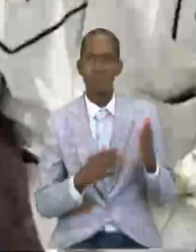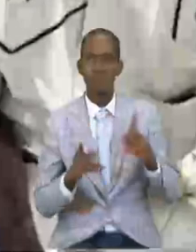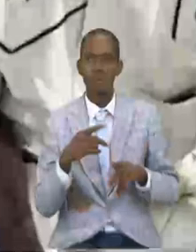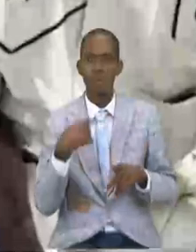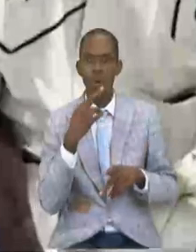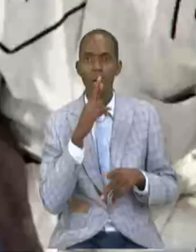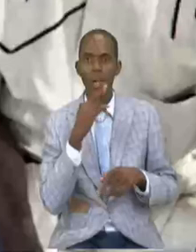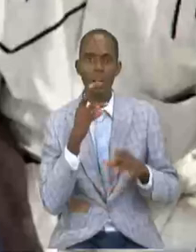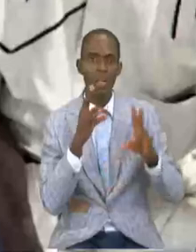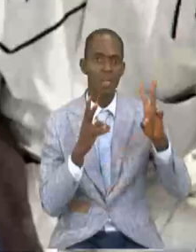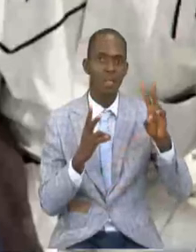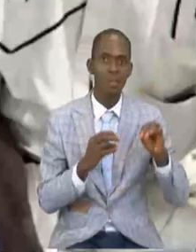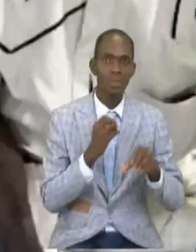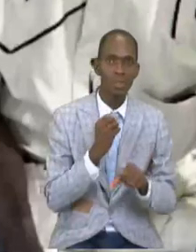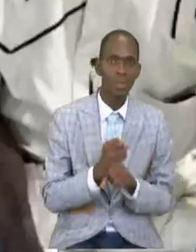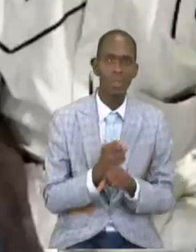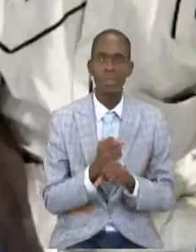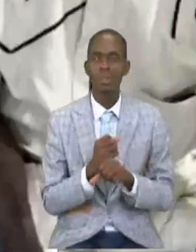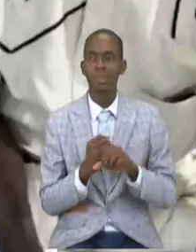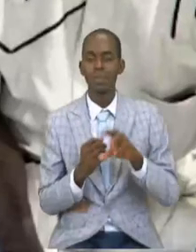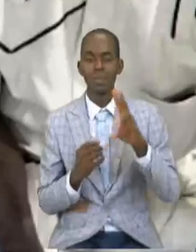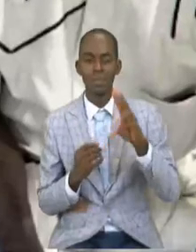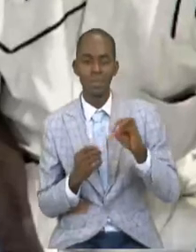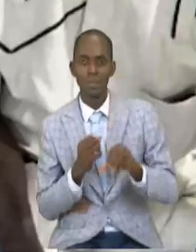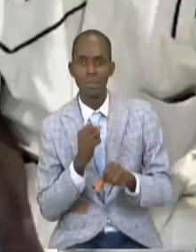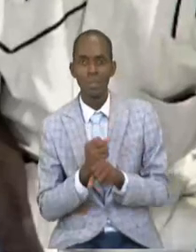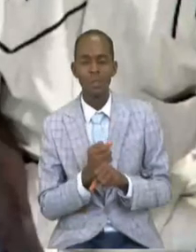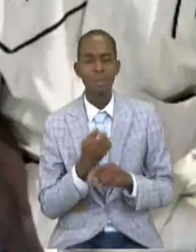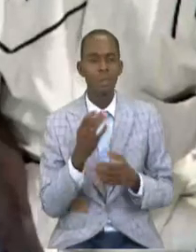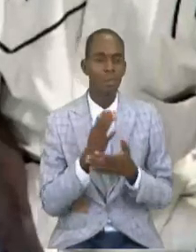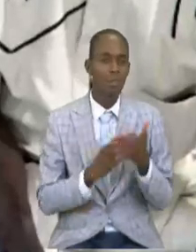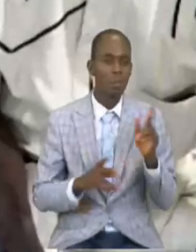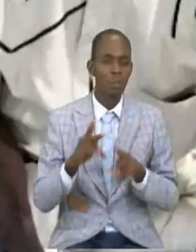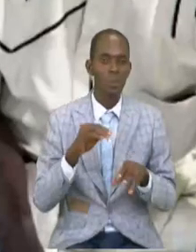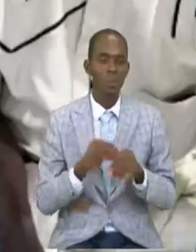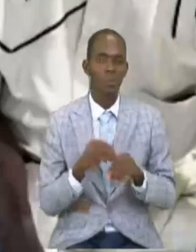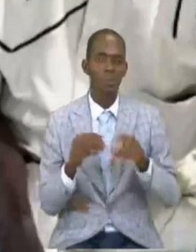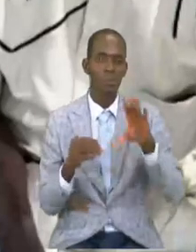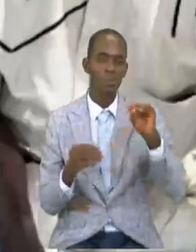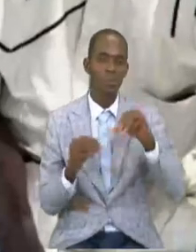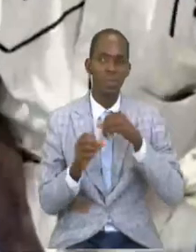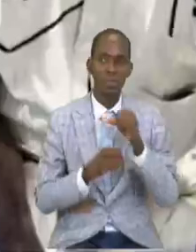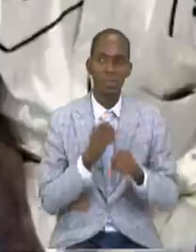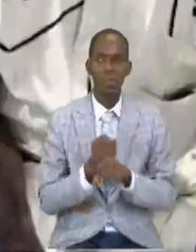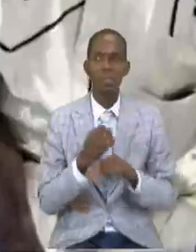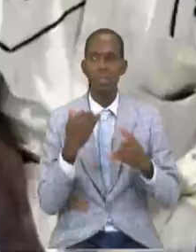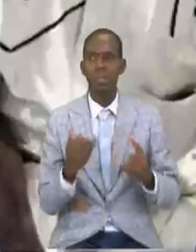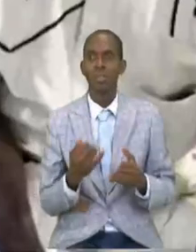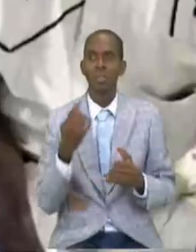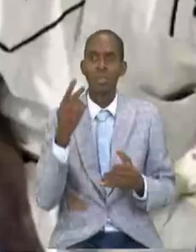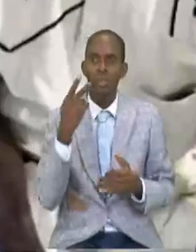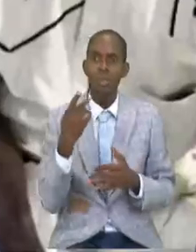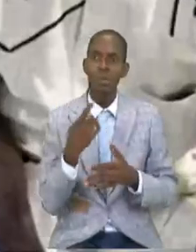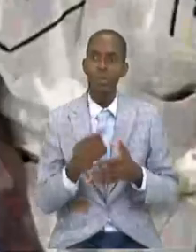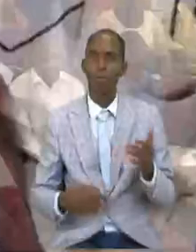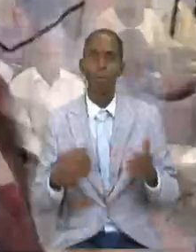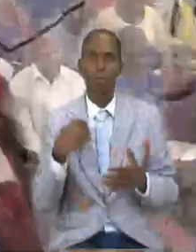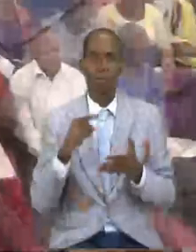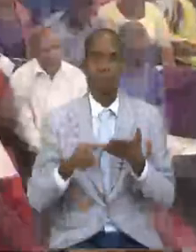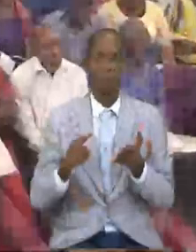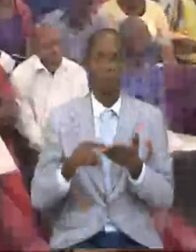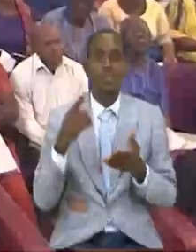vieille. Il y a des gens de 70 ans, 80 ans, certains 60 ans, certains sont cinquantenaires. Vous savez ce qu'on a